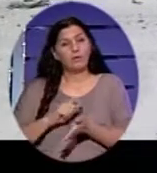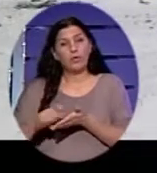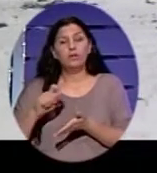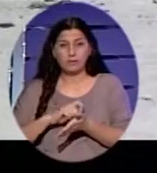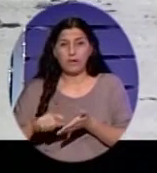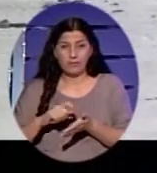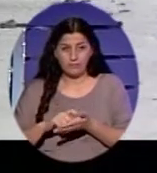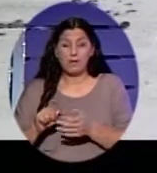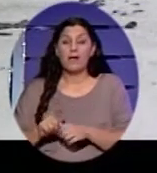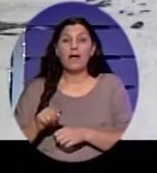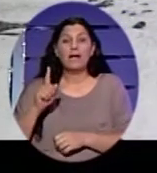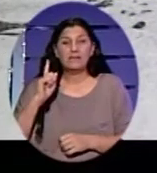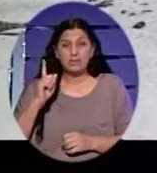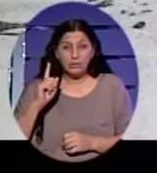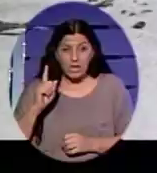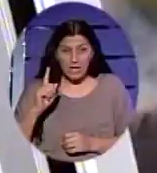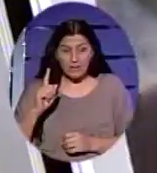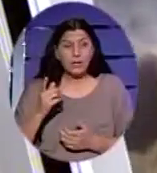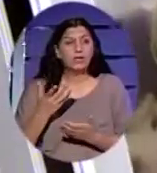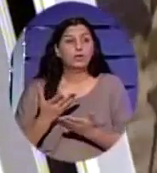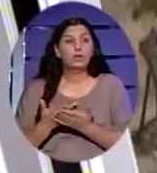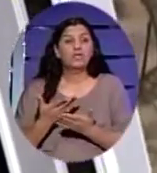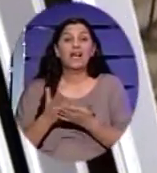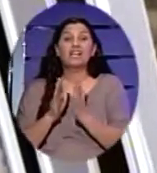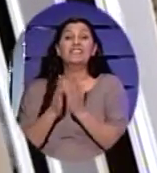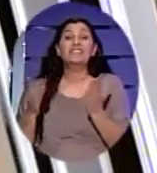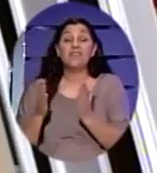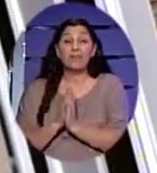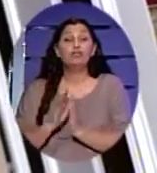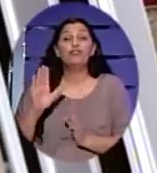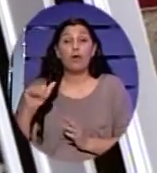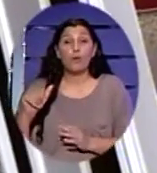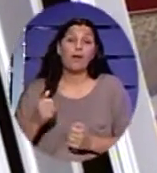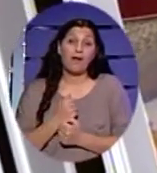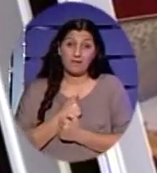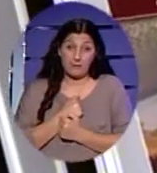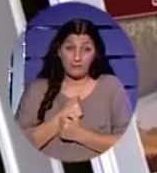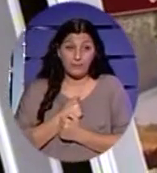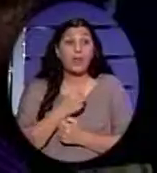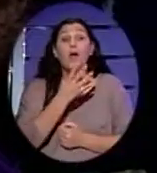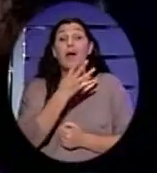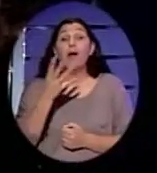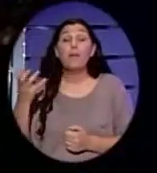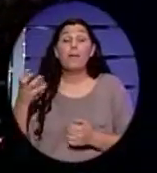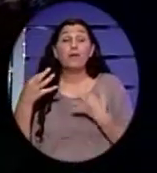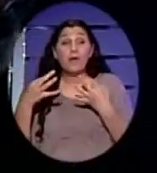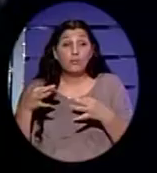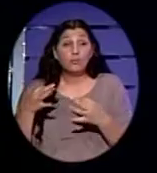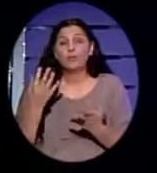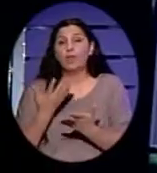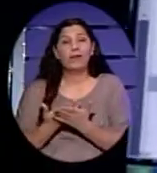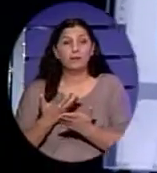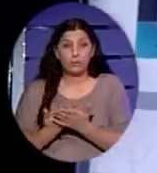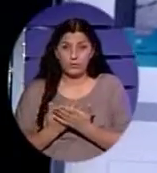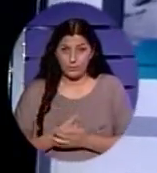לכתוב. 11 שנה אחרי, והתוצאה בספר שלום לאהבה, 400 עמודים של עדות אישית על המלחמה.